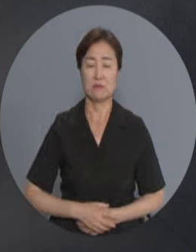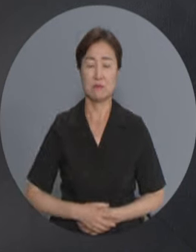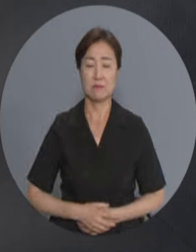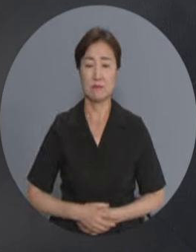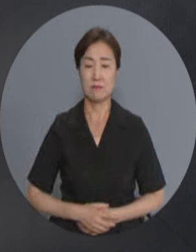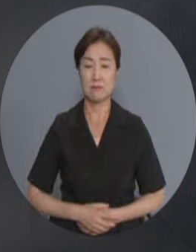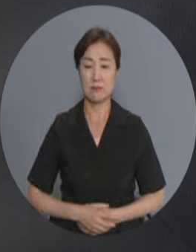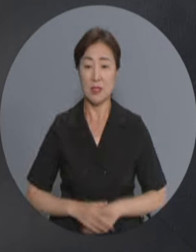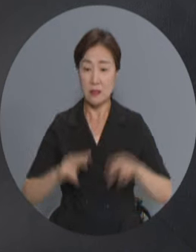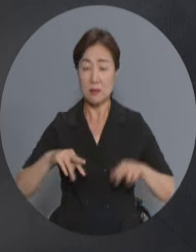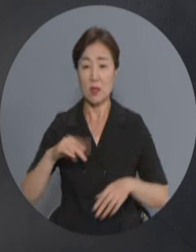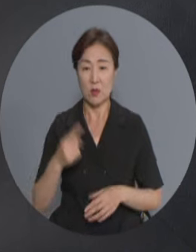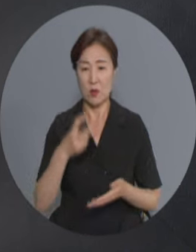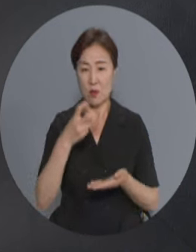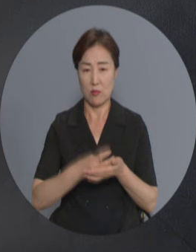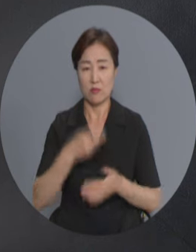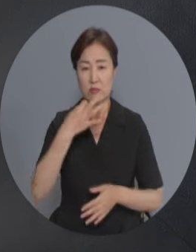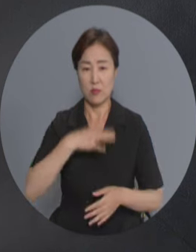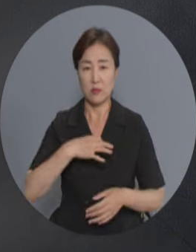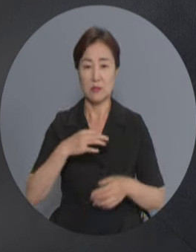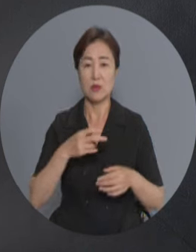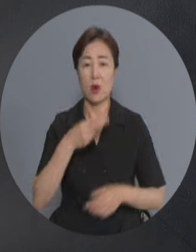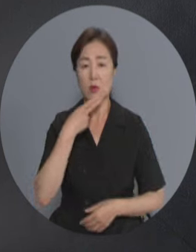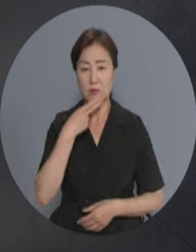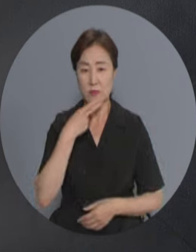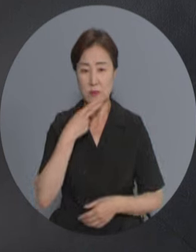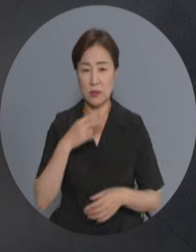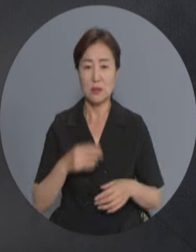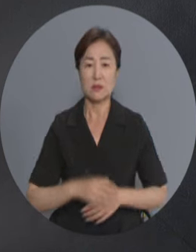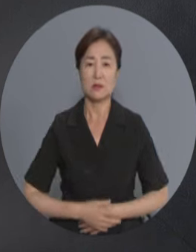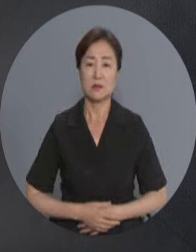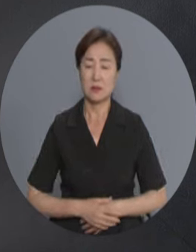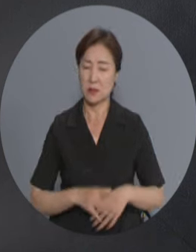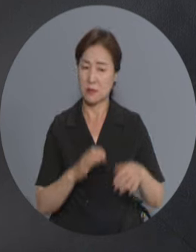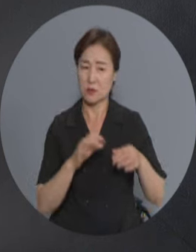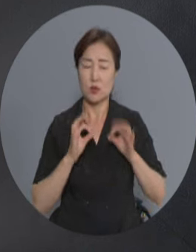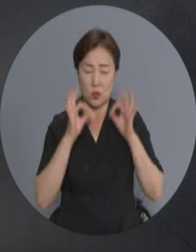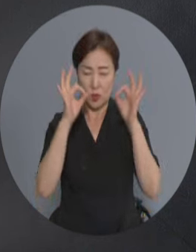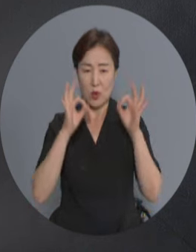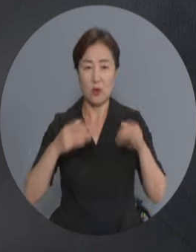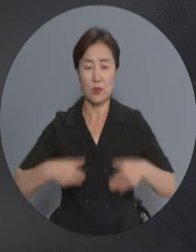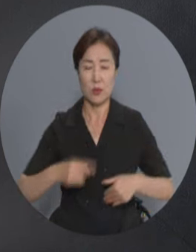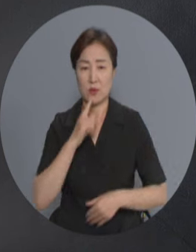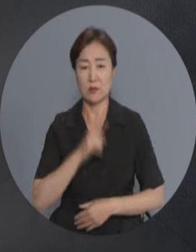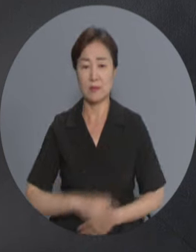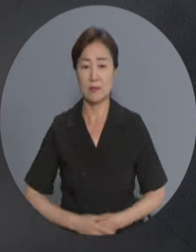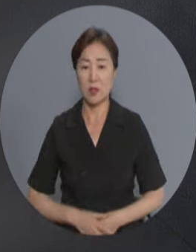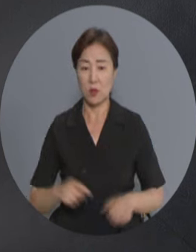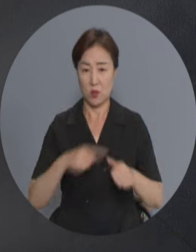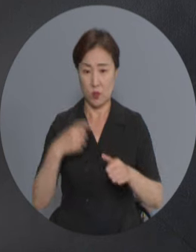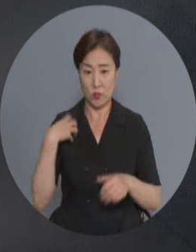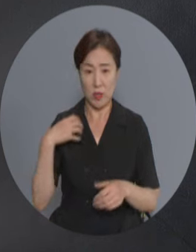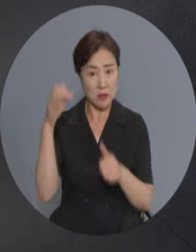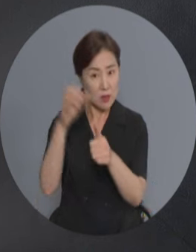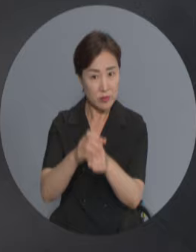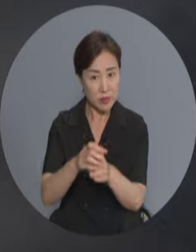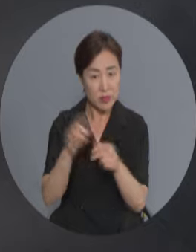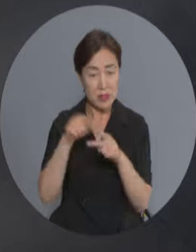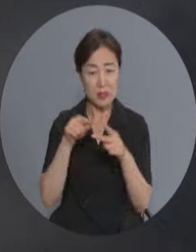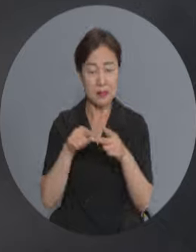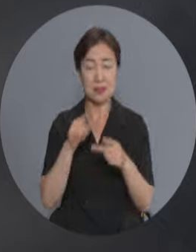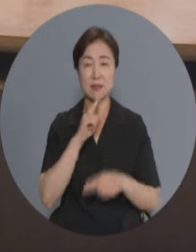없고요. 지금이라도 법적 효력이 있도록 노력을 해야 된다고 생각합니다. 교육부에다